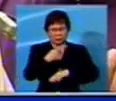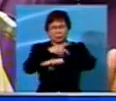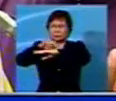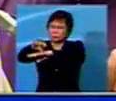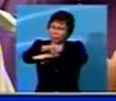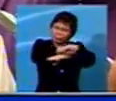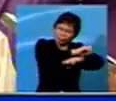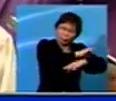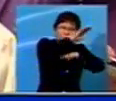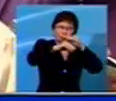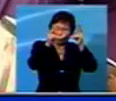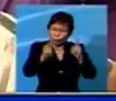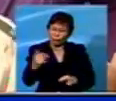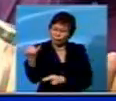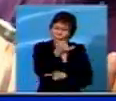semua